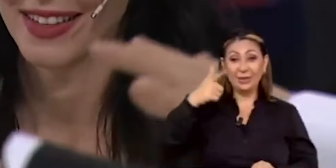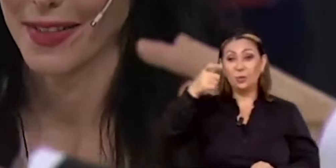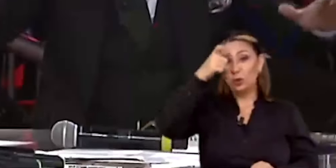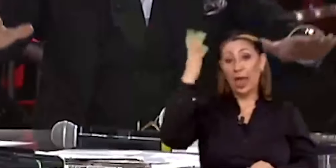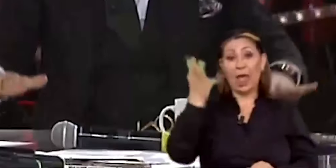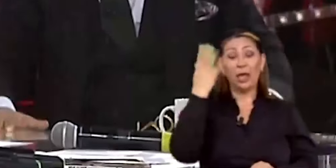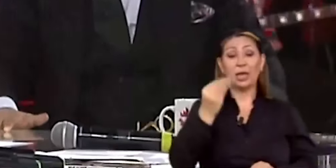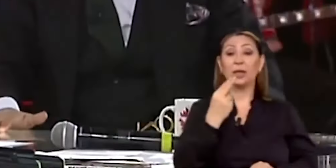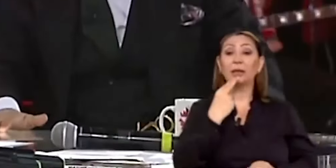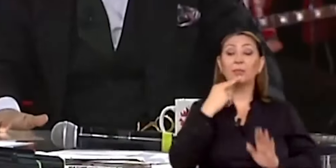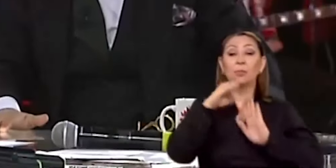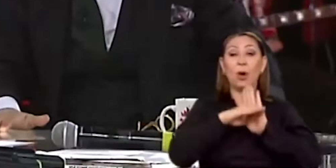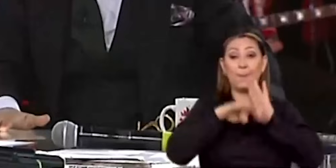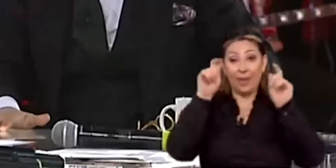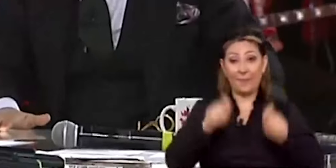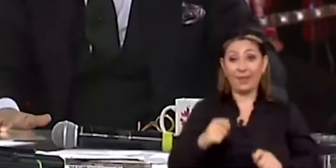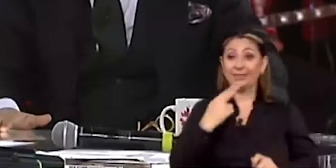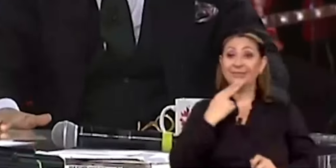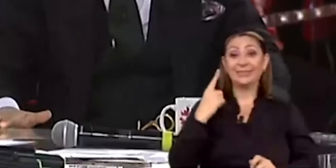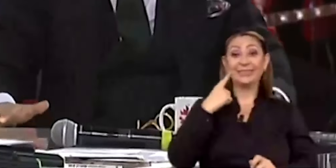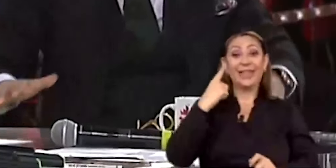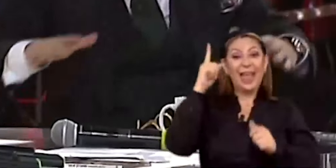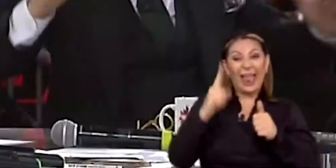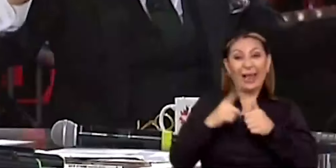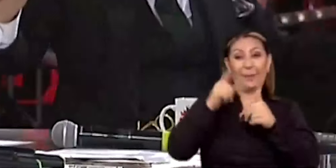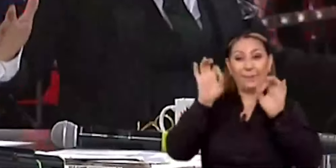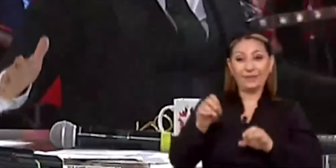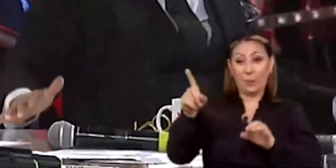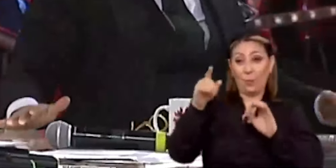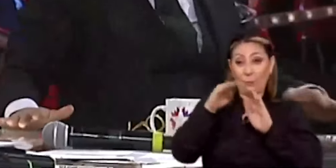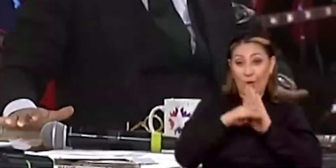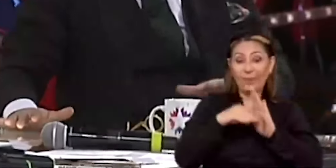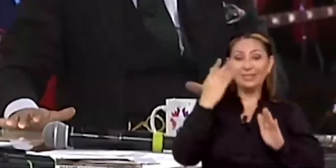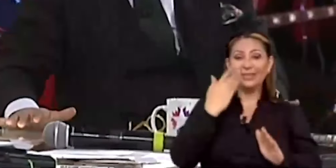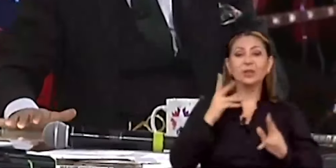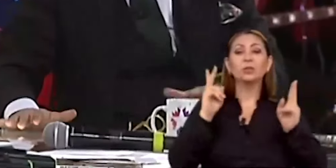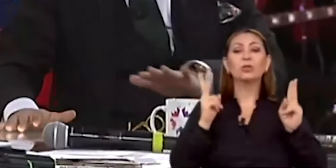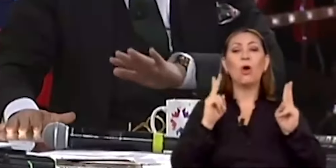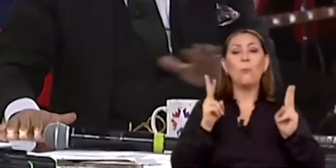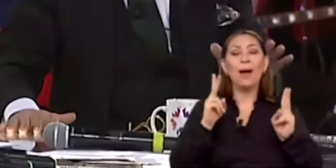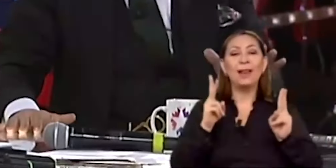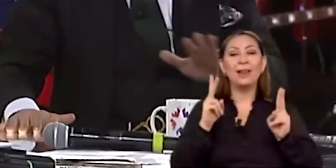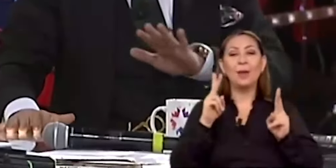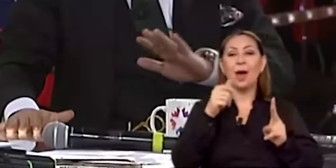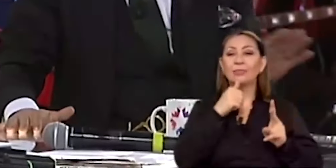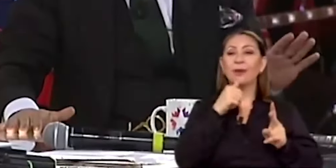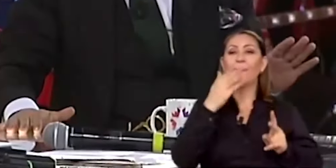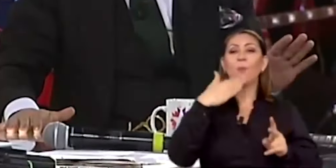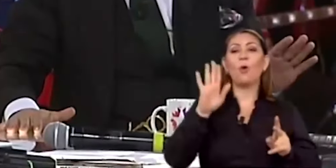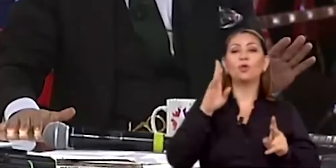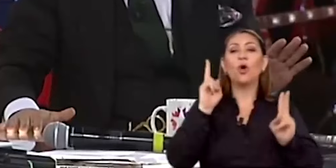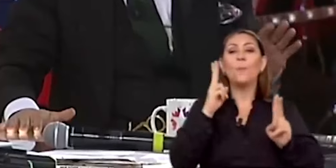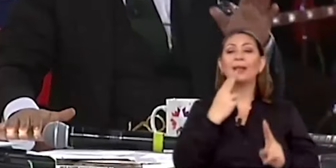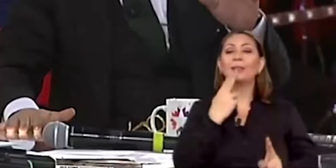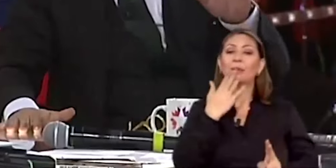Türkiye'deki en iyi kadın programlarını yapan Seda Sayan'ın başını çektiği programları izleyen artık normal adam yok ve normal